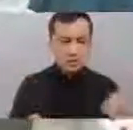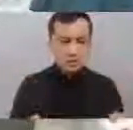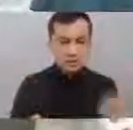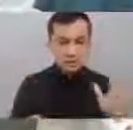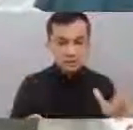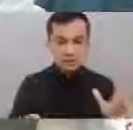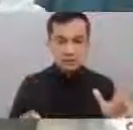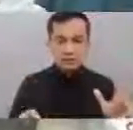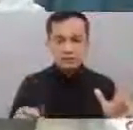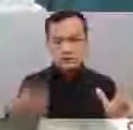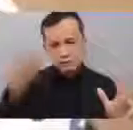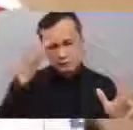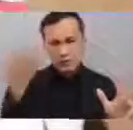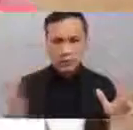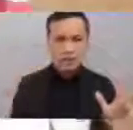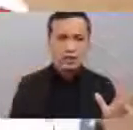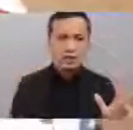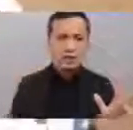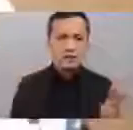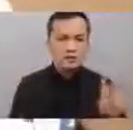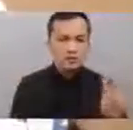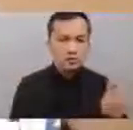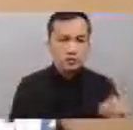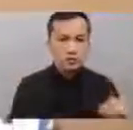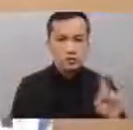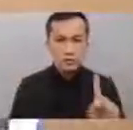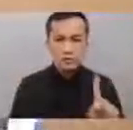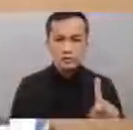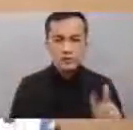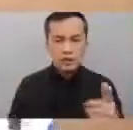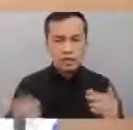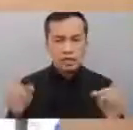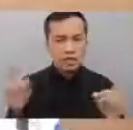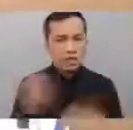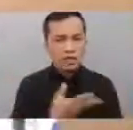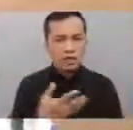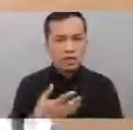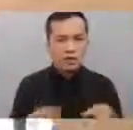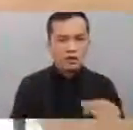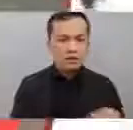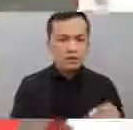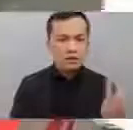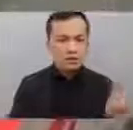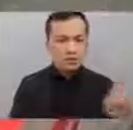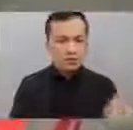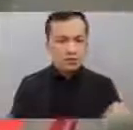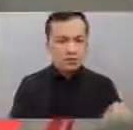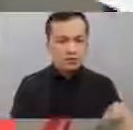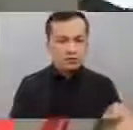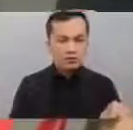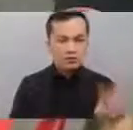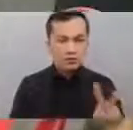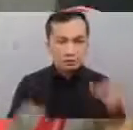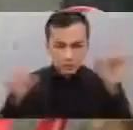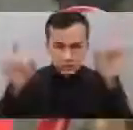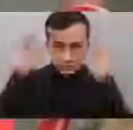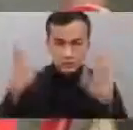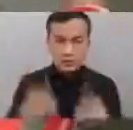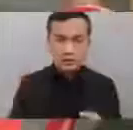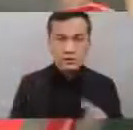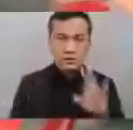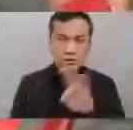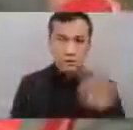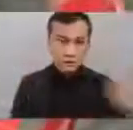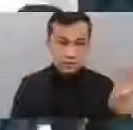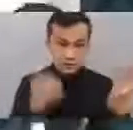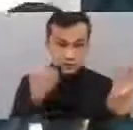Muling umarangkada ang night vaccination para sa mga nagtatrabaho sa Divisoria Night Market sa Maynila. Nakalaan para sa kanila ang ikalawang